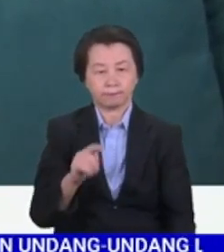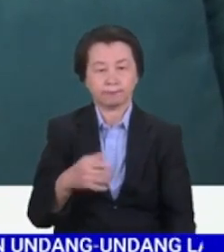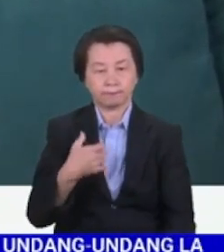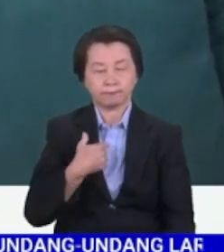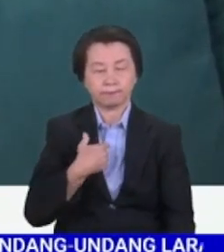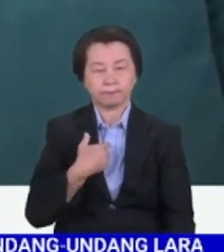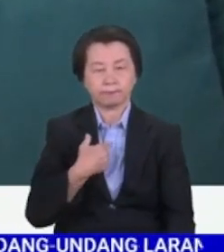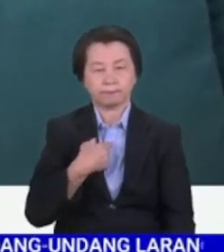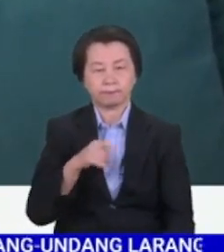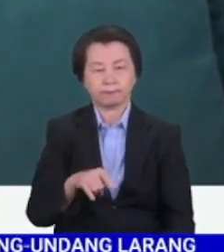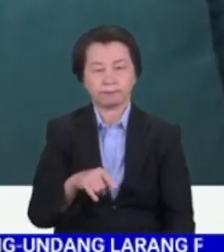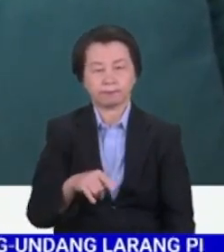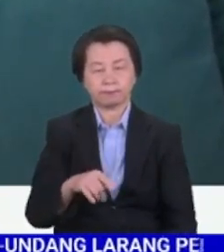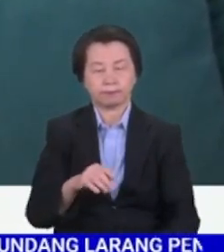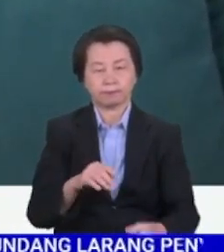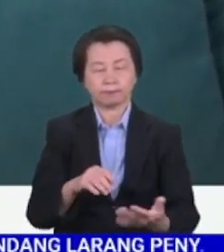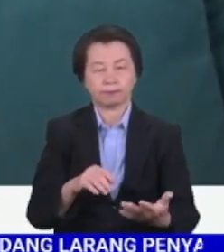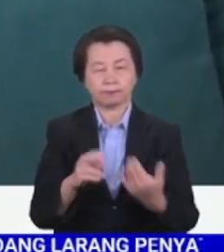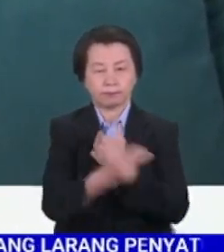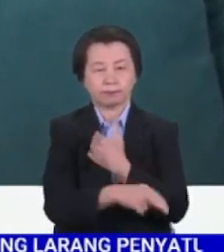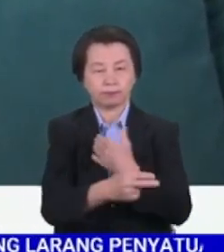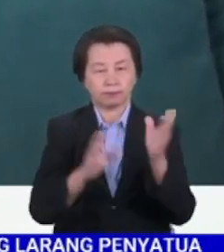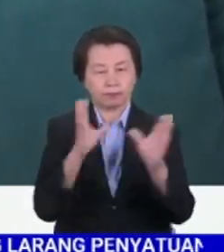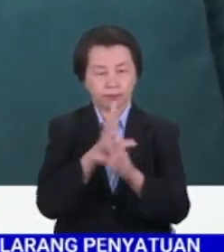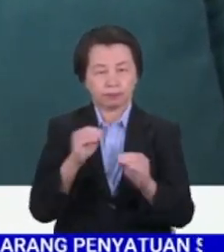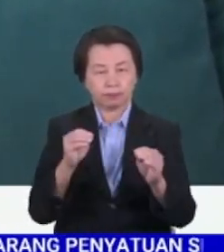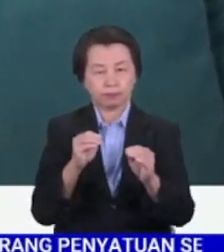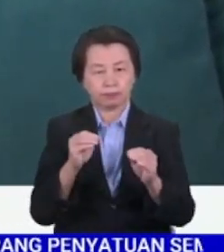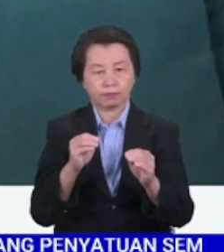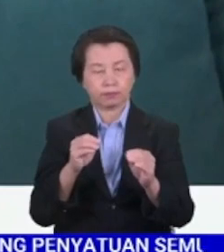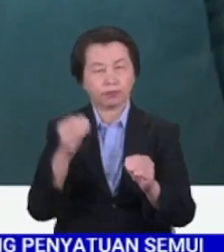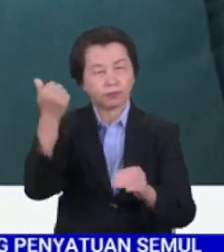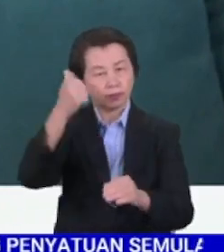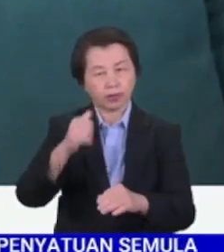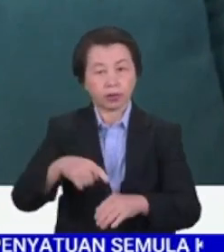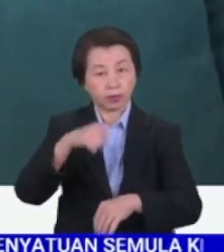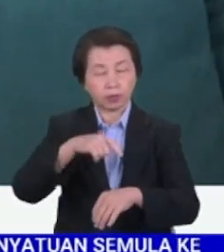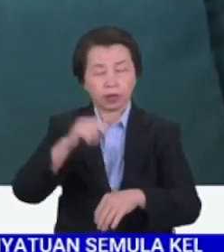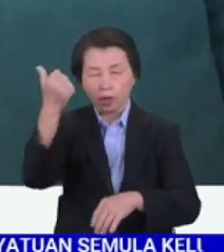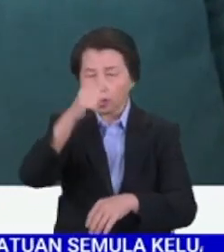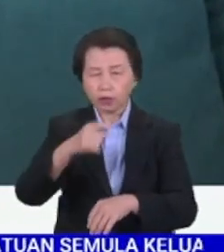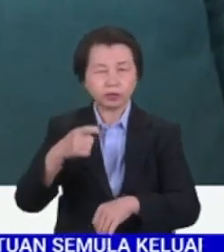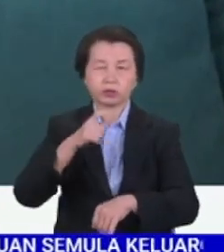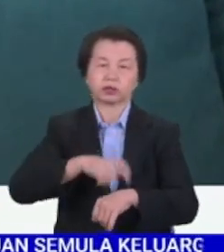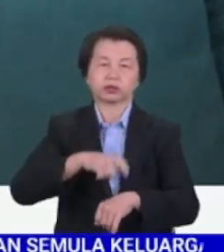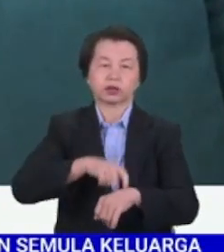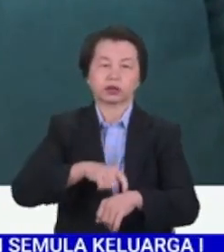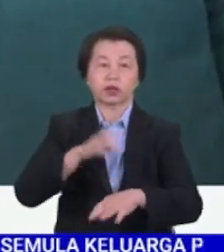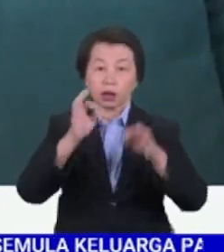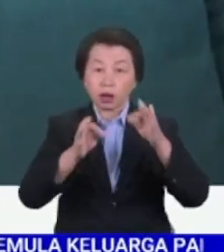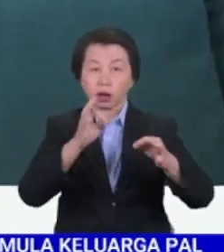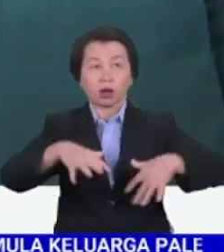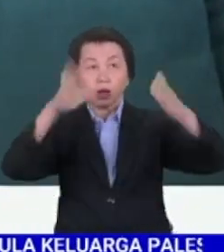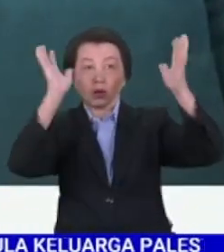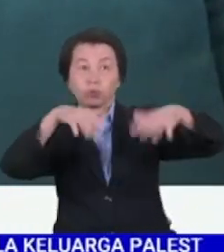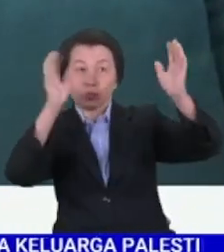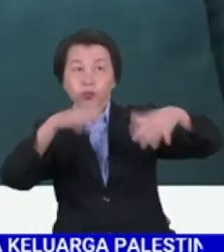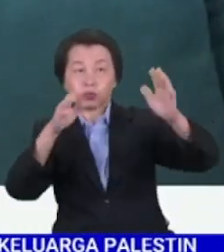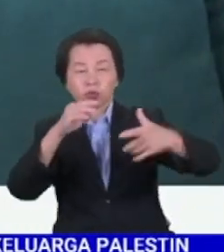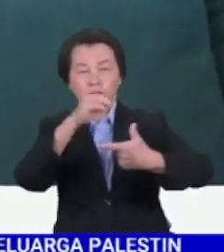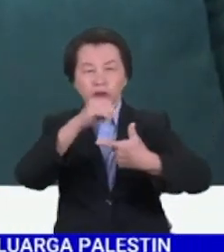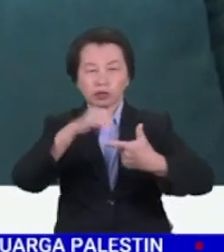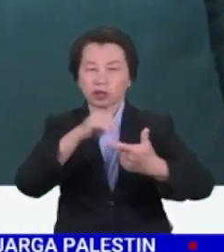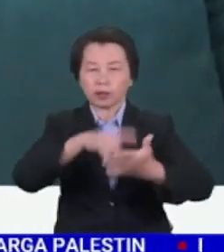nekma supaya negeri Sarawak jika bila-bila masa saja hujan dan juga